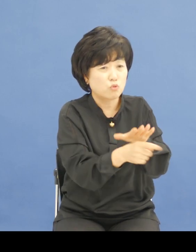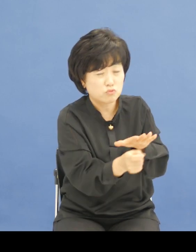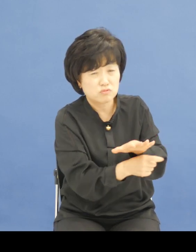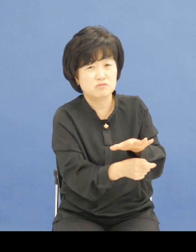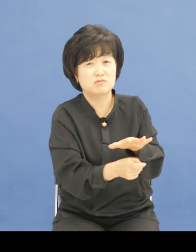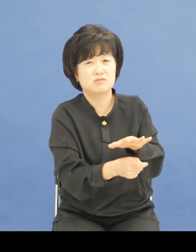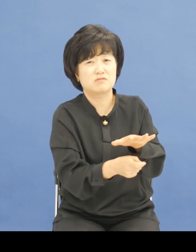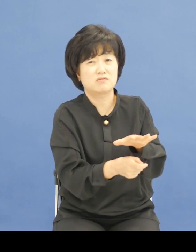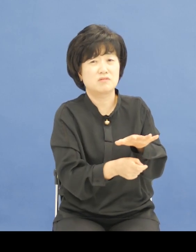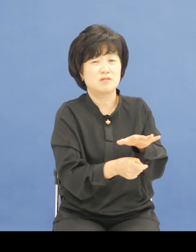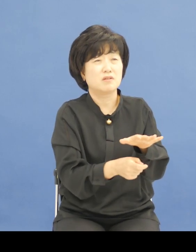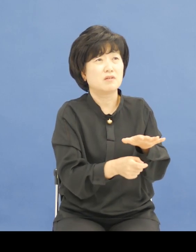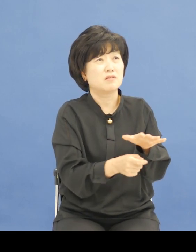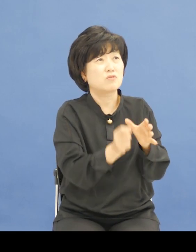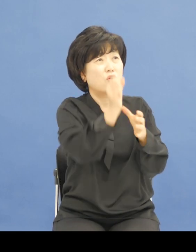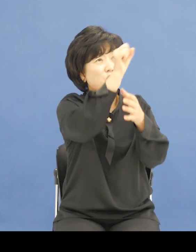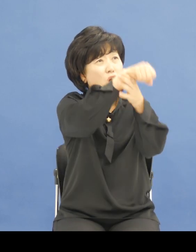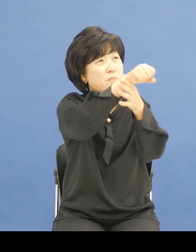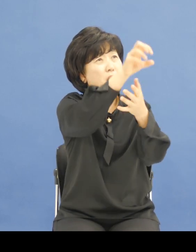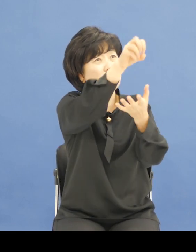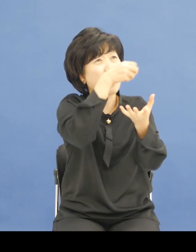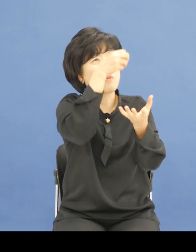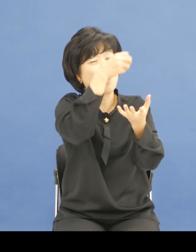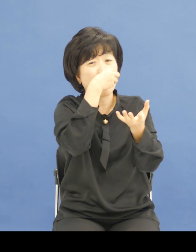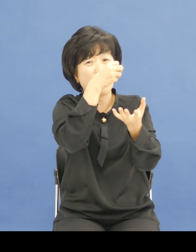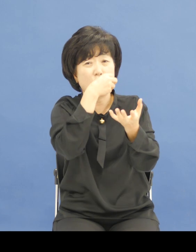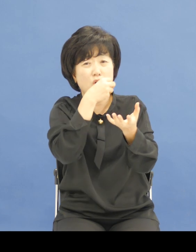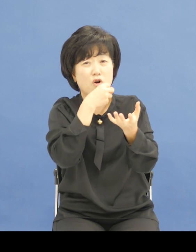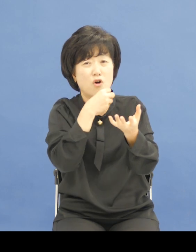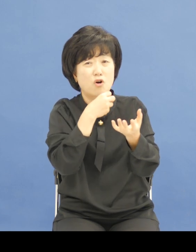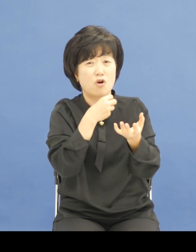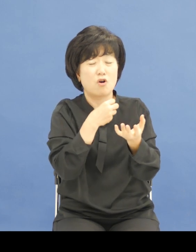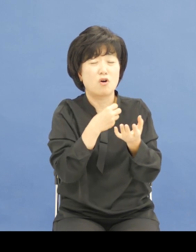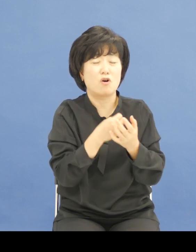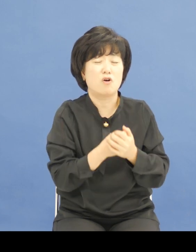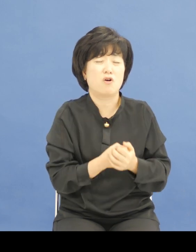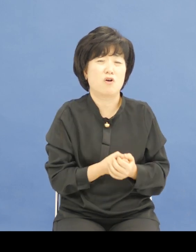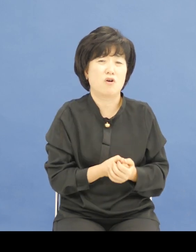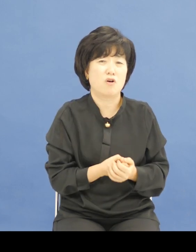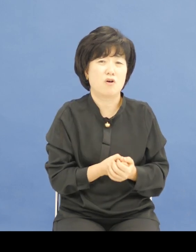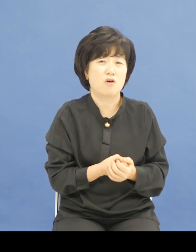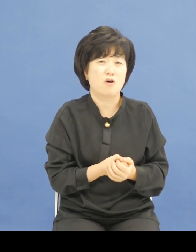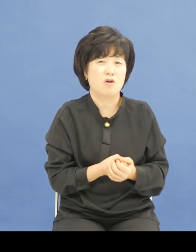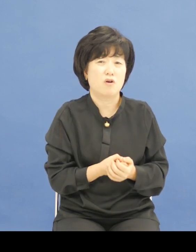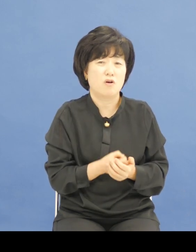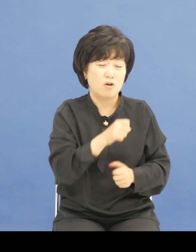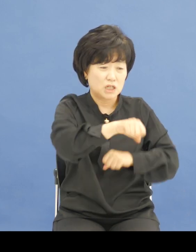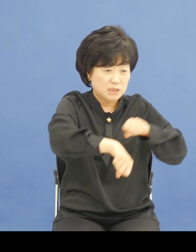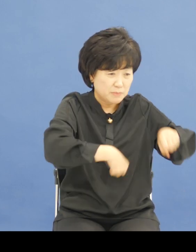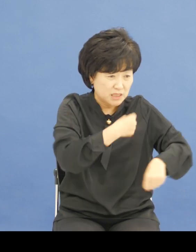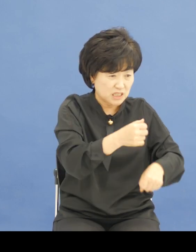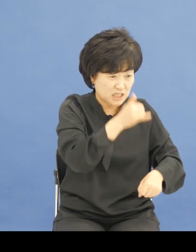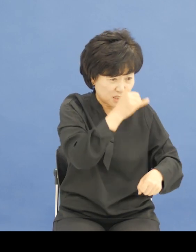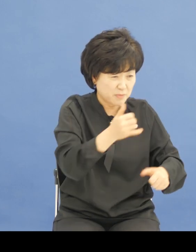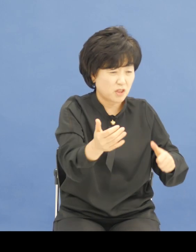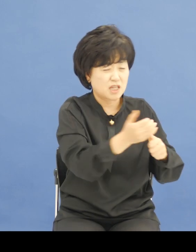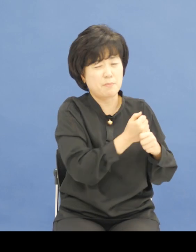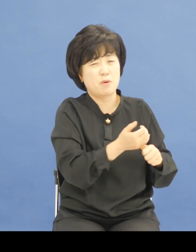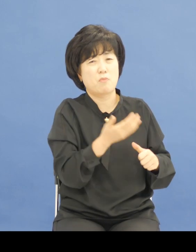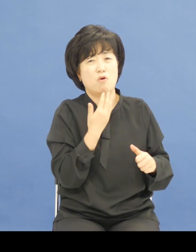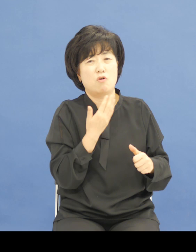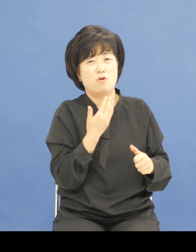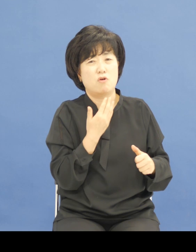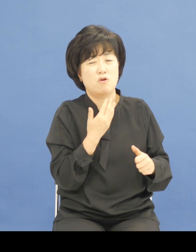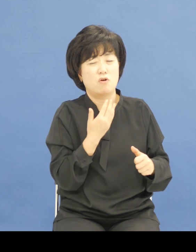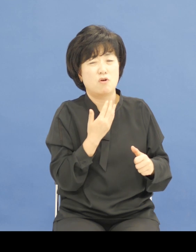그리고 열매 있으면 그냥 따먹는 거. 이 사람들은 다 익지도 않은 것들. 그리고 짐승이 있으면 무조건 잡아먹어버려요. 네.